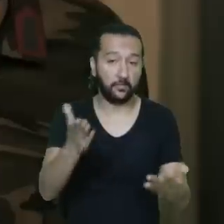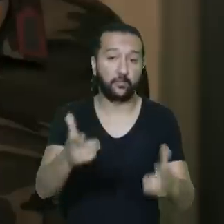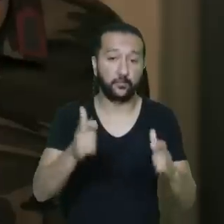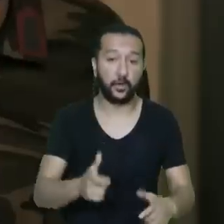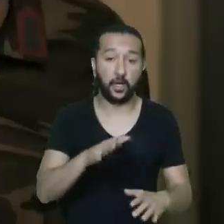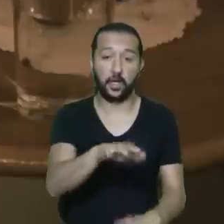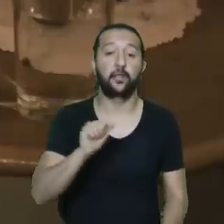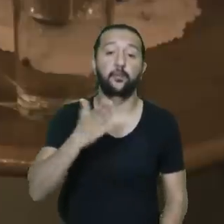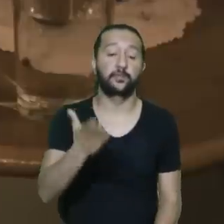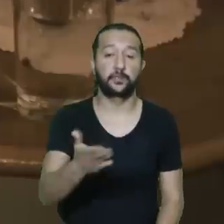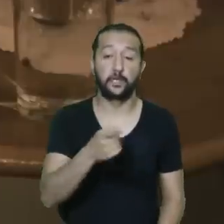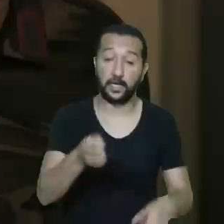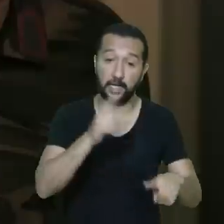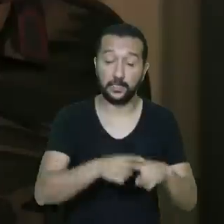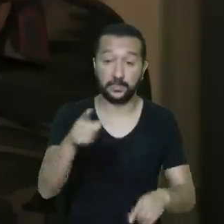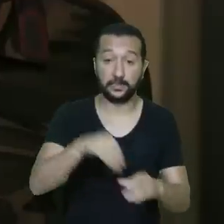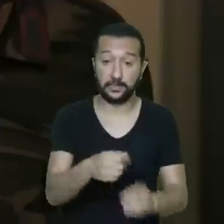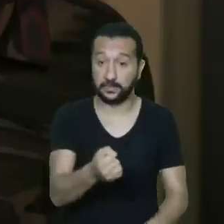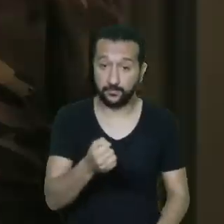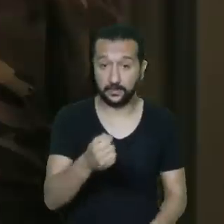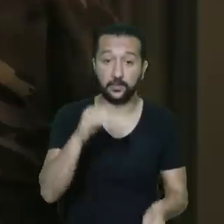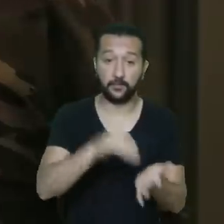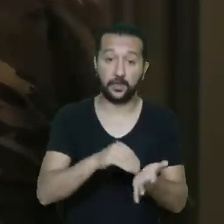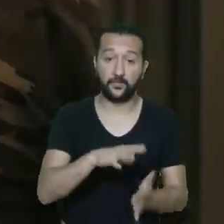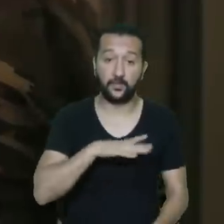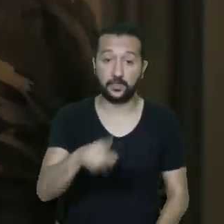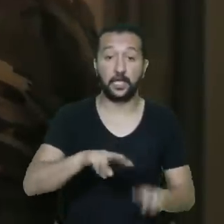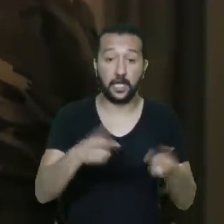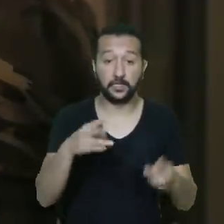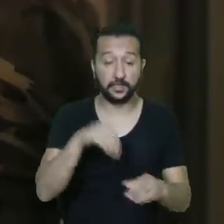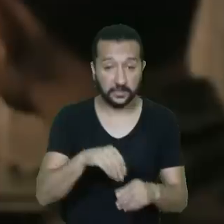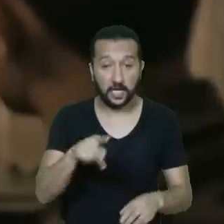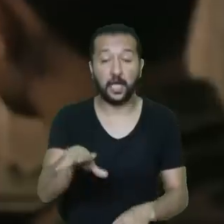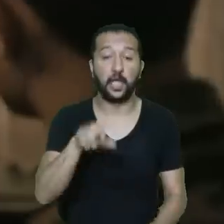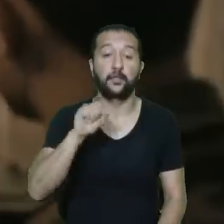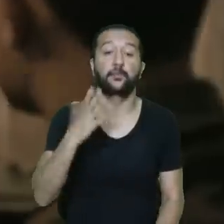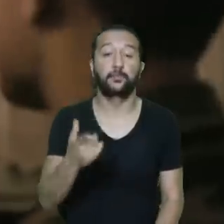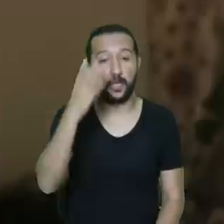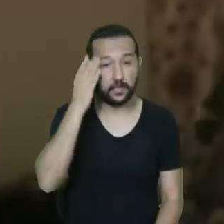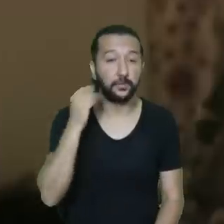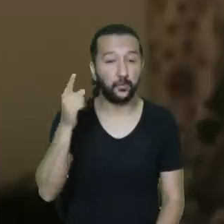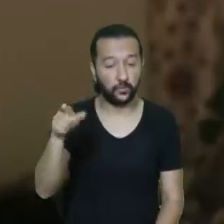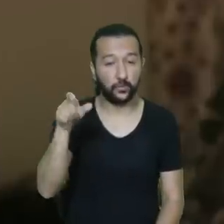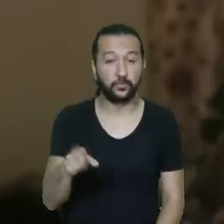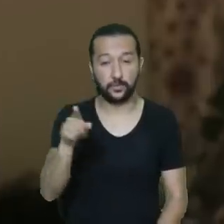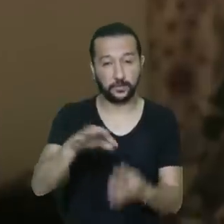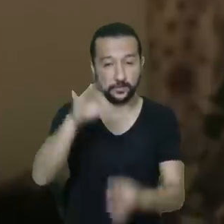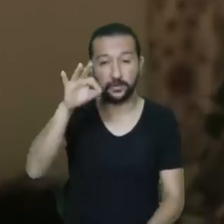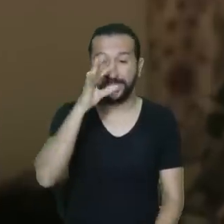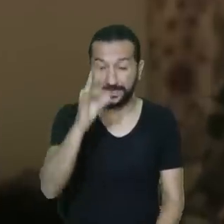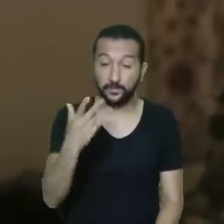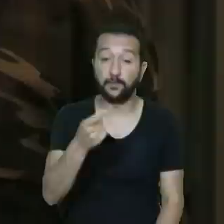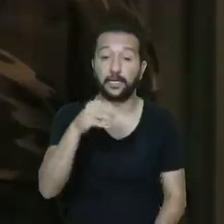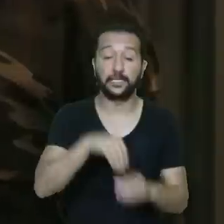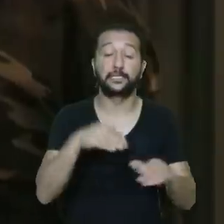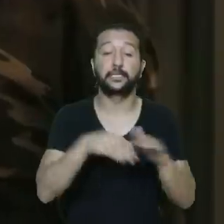meydandaymış ama almamışlar. Ayrıca içerideki çekmecede marklar var. Çekmeceleri açtıkları halde dokunmamışlar. Anlaşılan o ki bu şahıslar her kimse komutanın